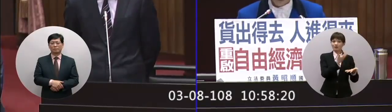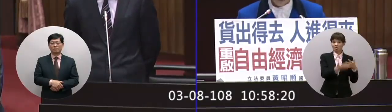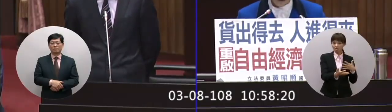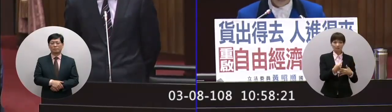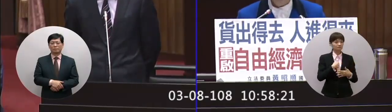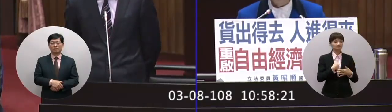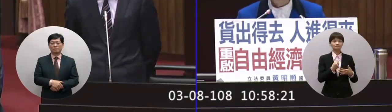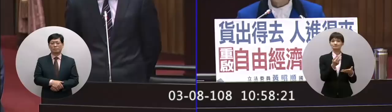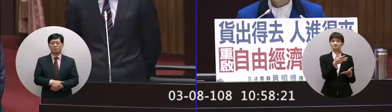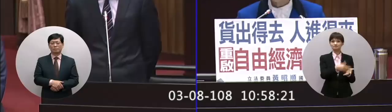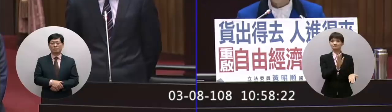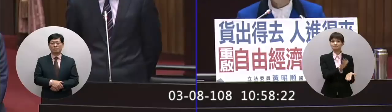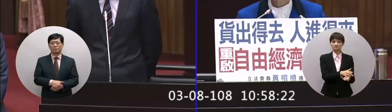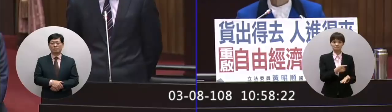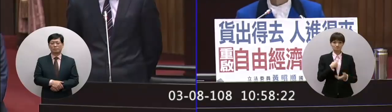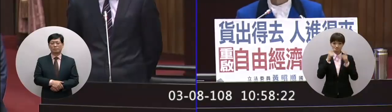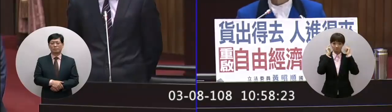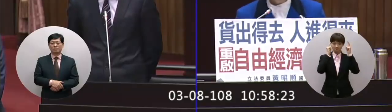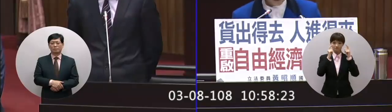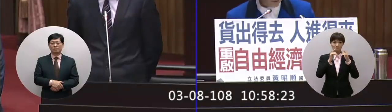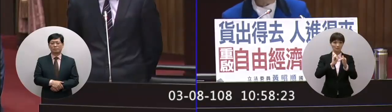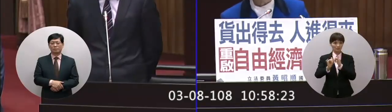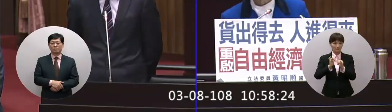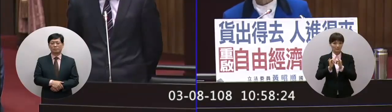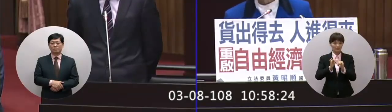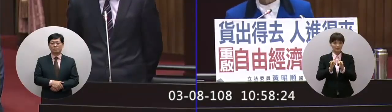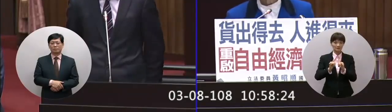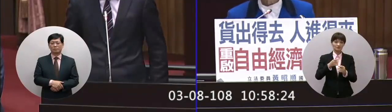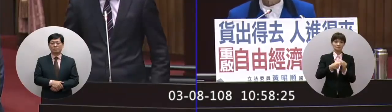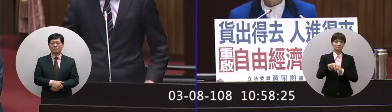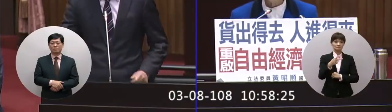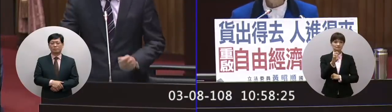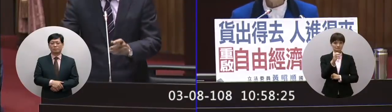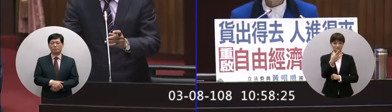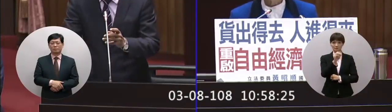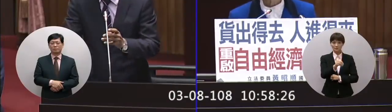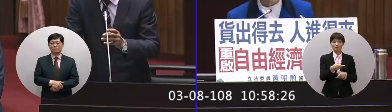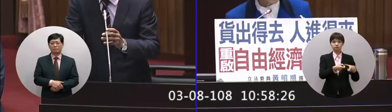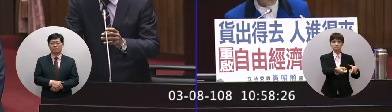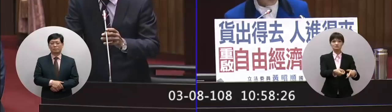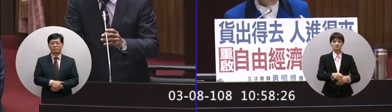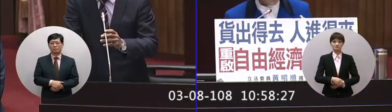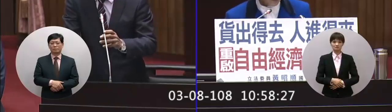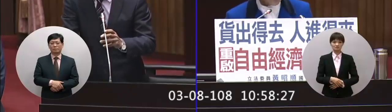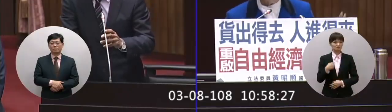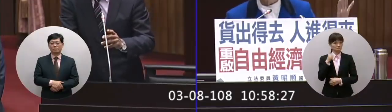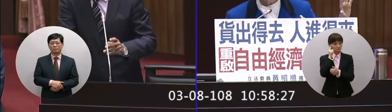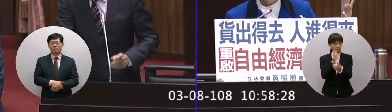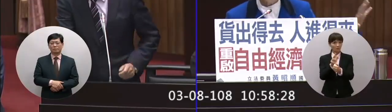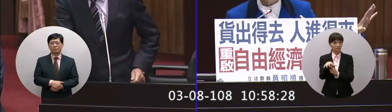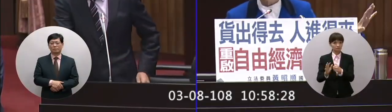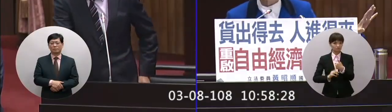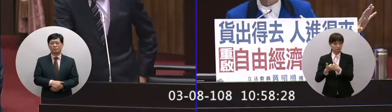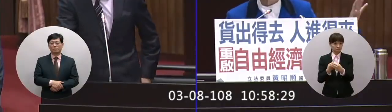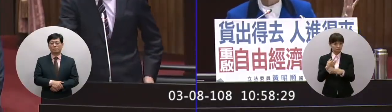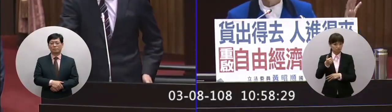诸278万高雄的市民。来，请问农委会的主委，你认为包括从